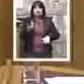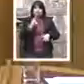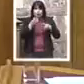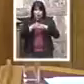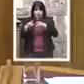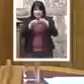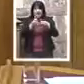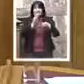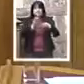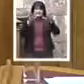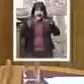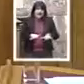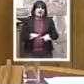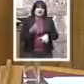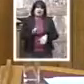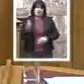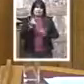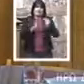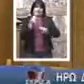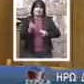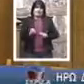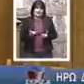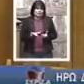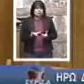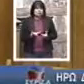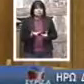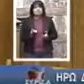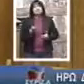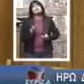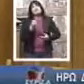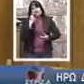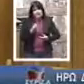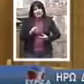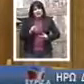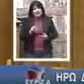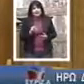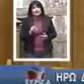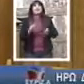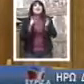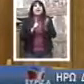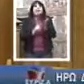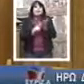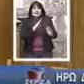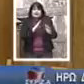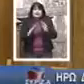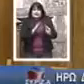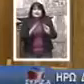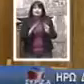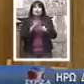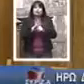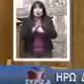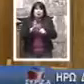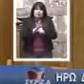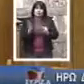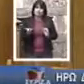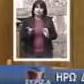ομάδες είναι στο κόκκινο. Είναι αυτές που πλήττονται περισσότερο και το μίνιμουμ που θα έπρεπε να διασφαλίσει μια κυβέρνηση που θέλει